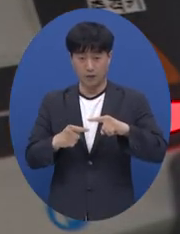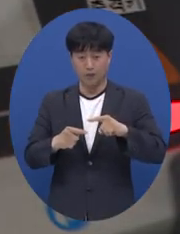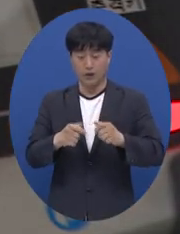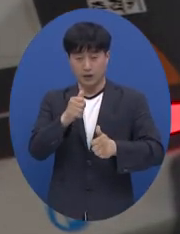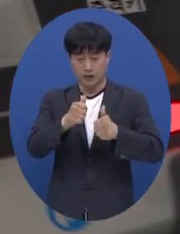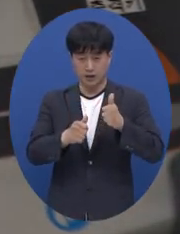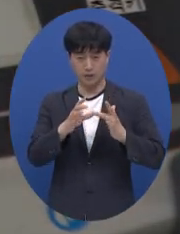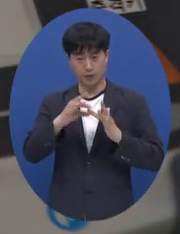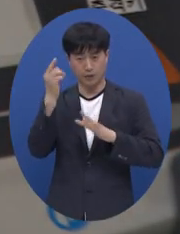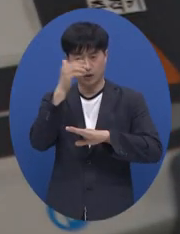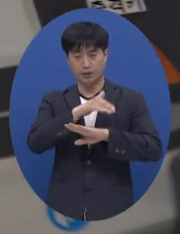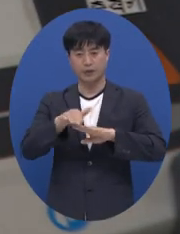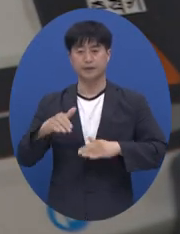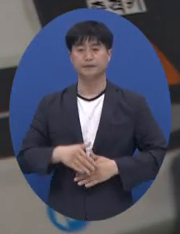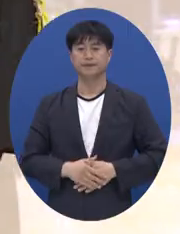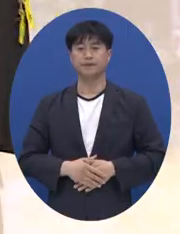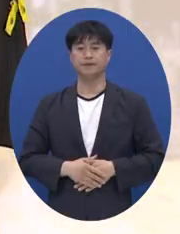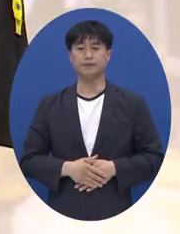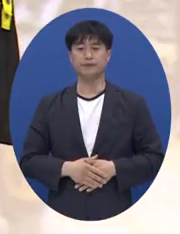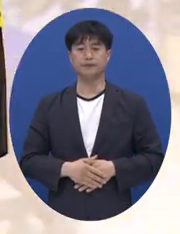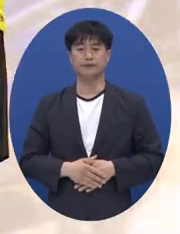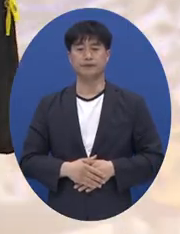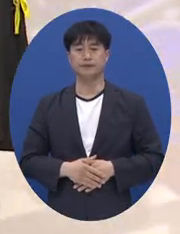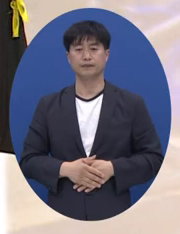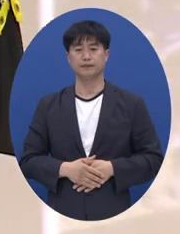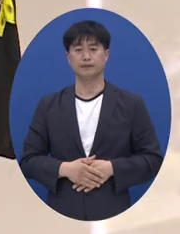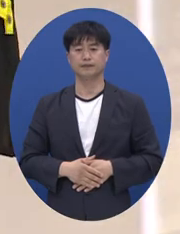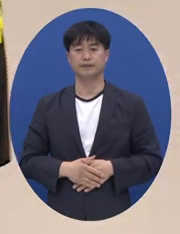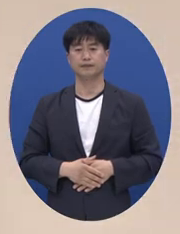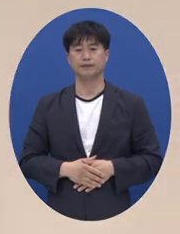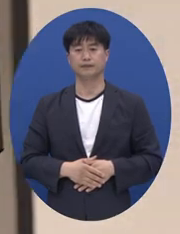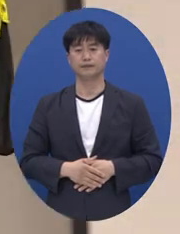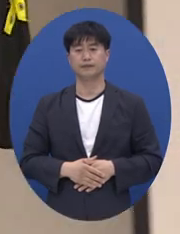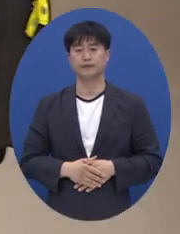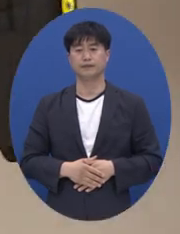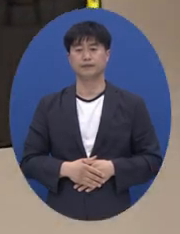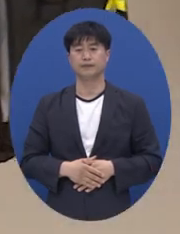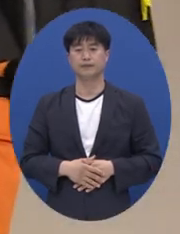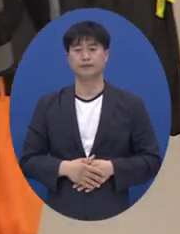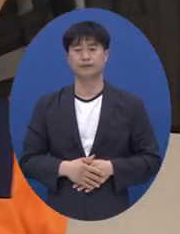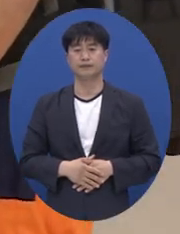학술대회의 경연 종목으로 채택될 예정입니다. 경기 GTV 구영슬입니다.